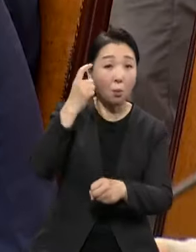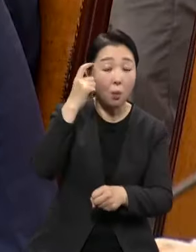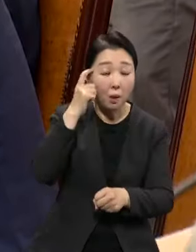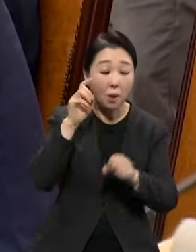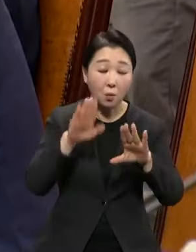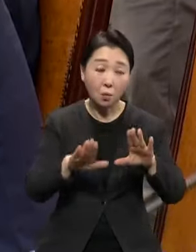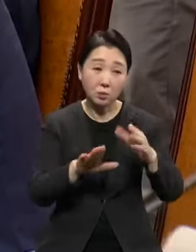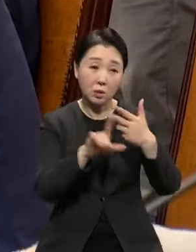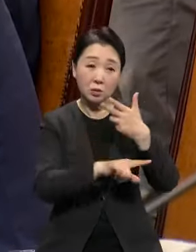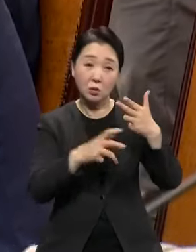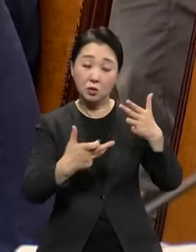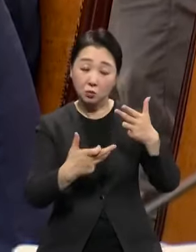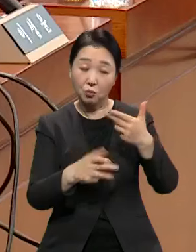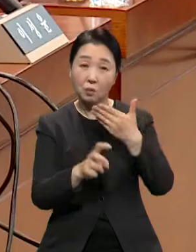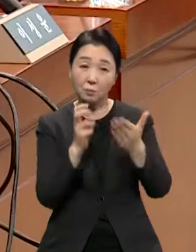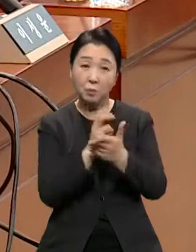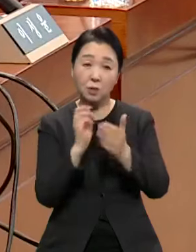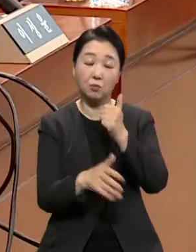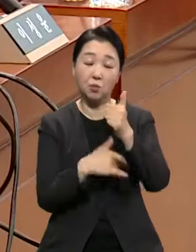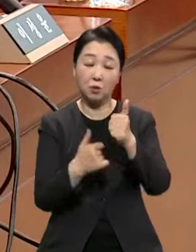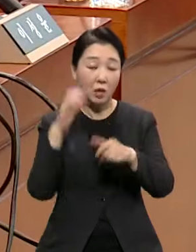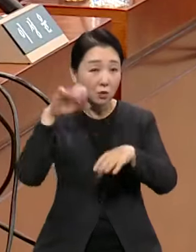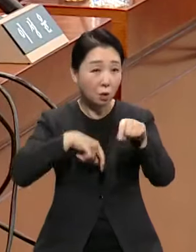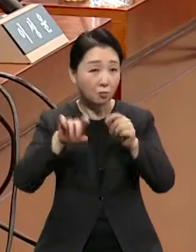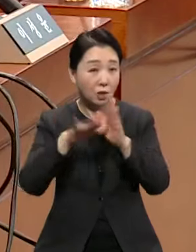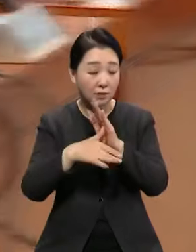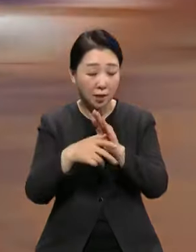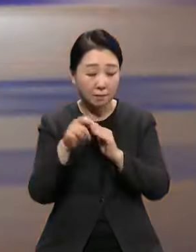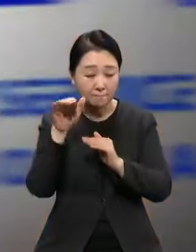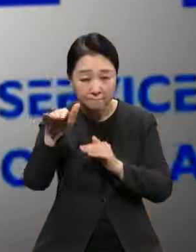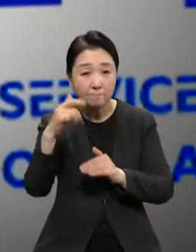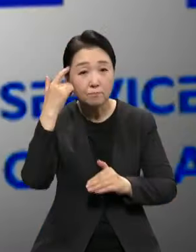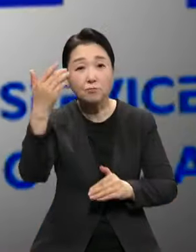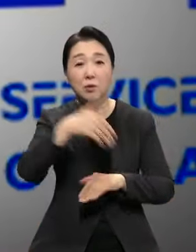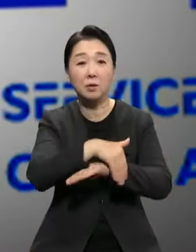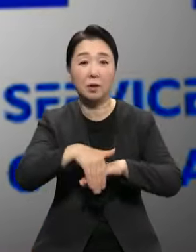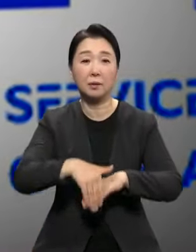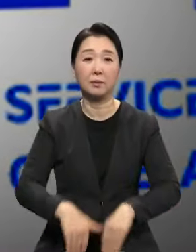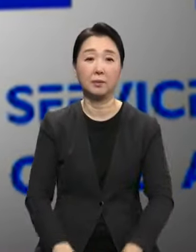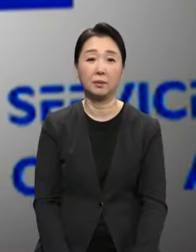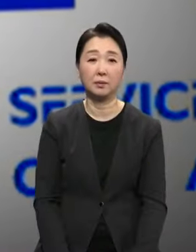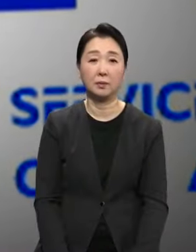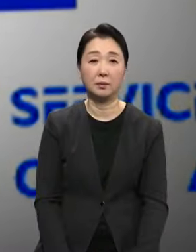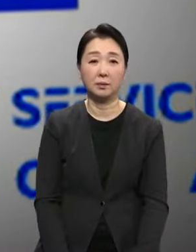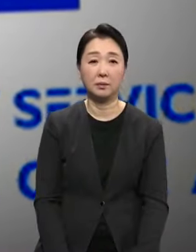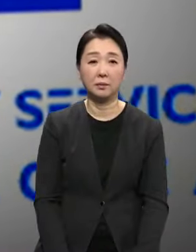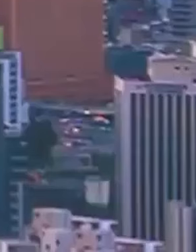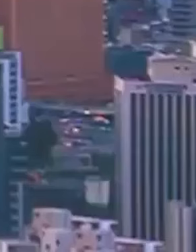국회 법사위 입법청문회 등을 통해 따져 묻겠다는 입장입니다. JTBC 유선입니다.